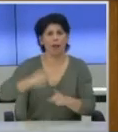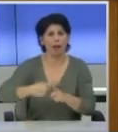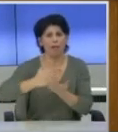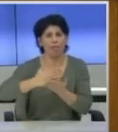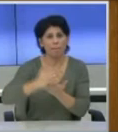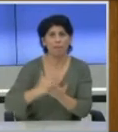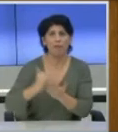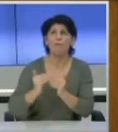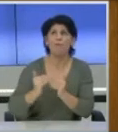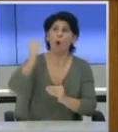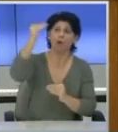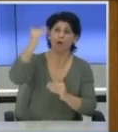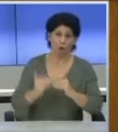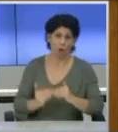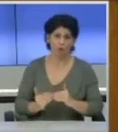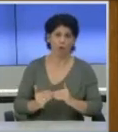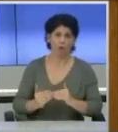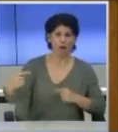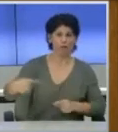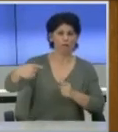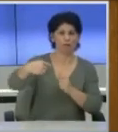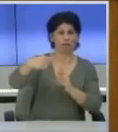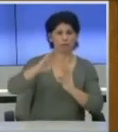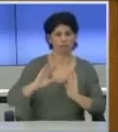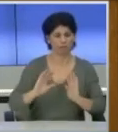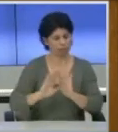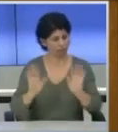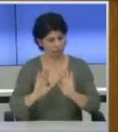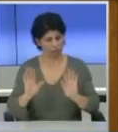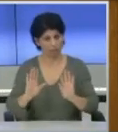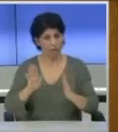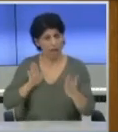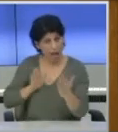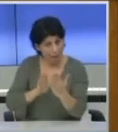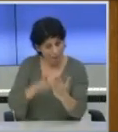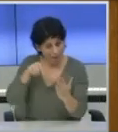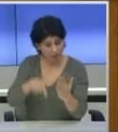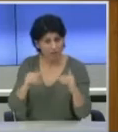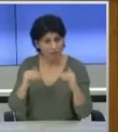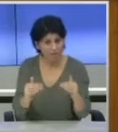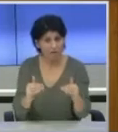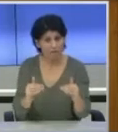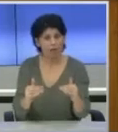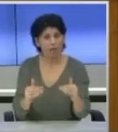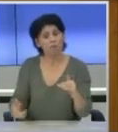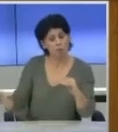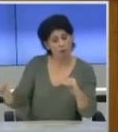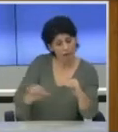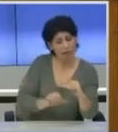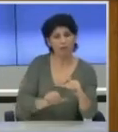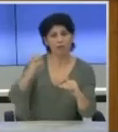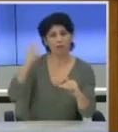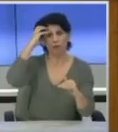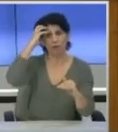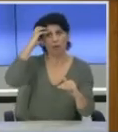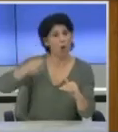μοιραστούν σε βόρειους και νότιους. Απέναντι σε αυτή την κατάσταση, η οποία επαναφέρει